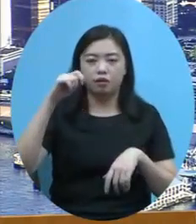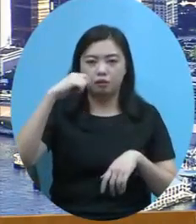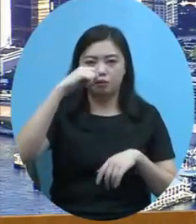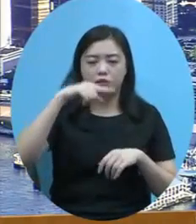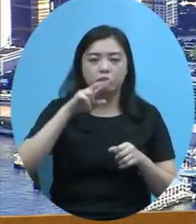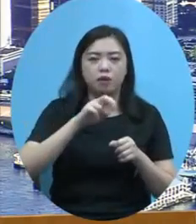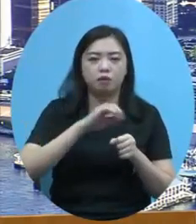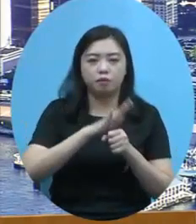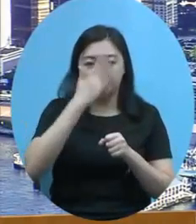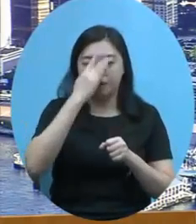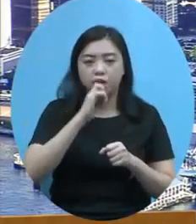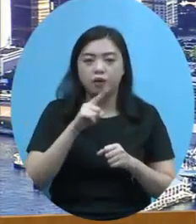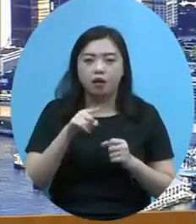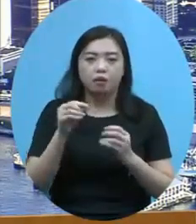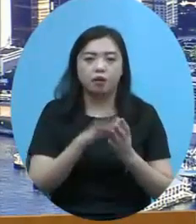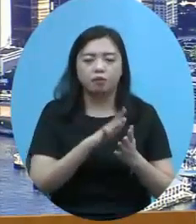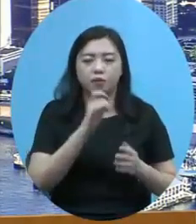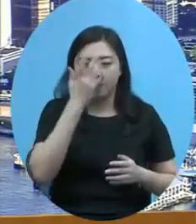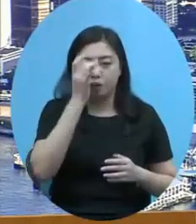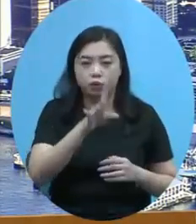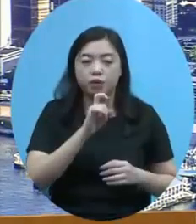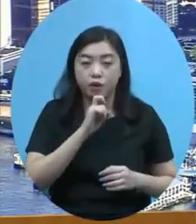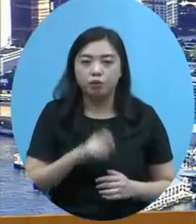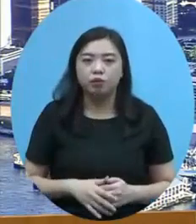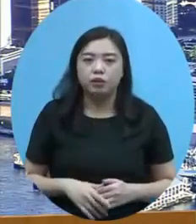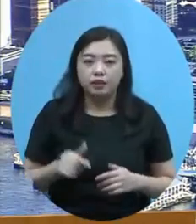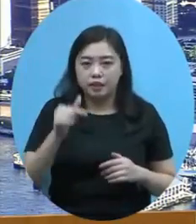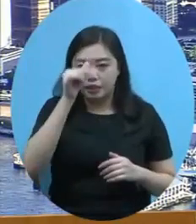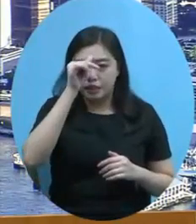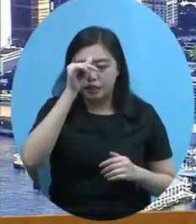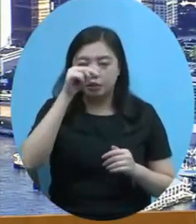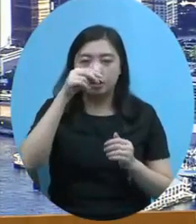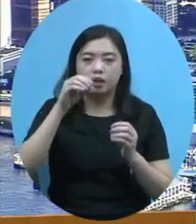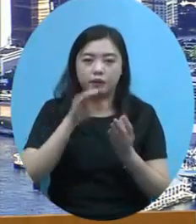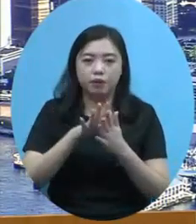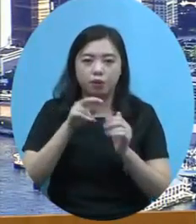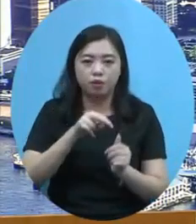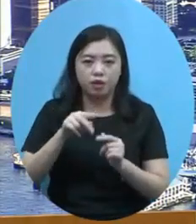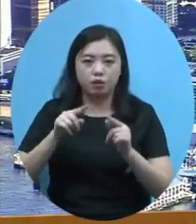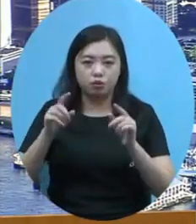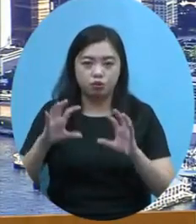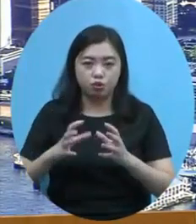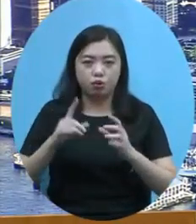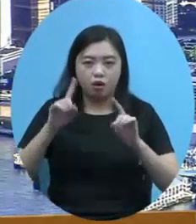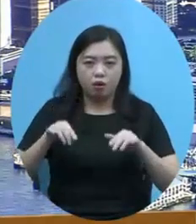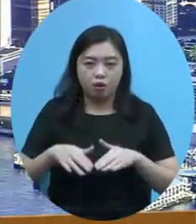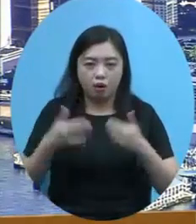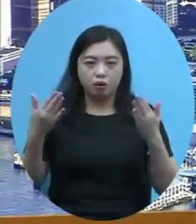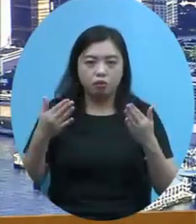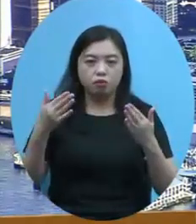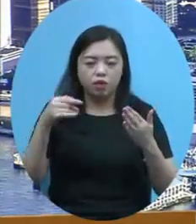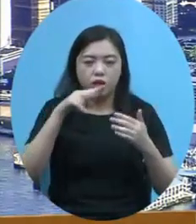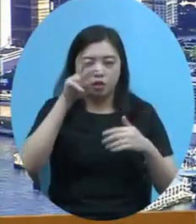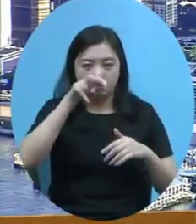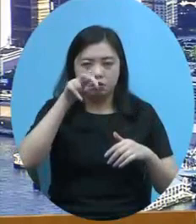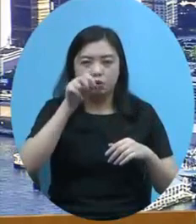嘅，咁感染咗2019冠狀病毒。醫院感染控制組咧就即時就啟動一個接觸嘅追蹤調查，發